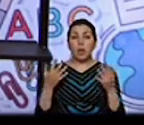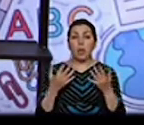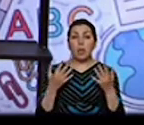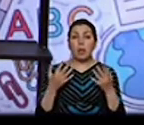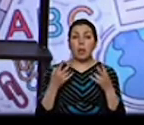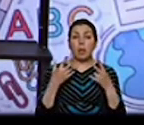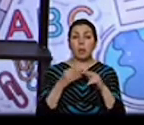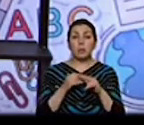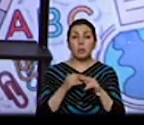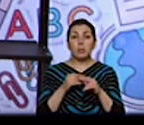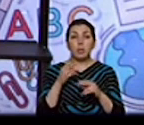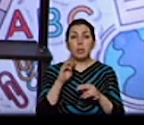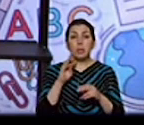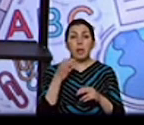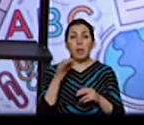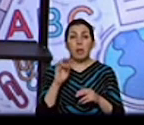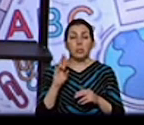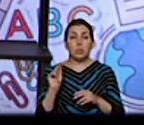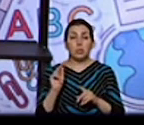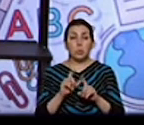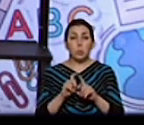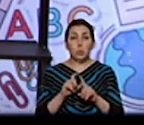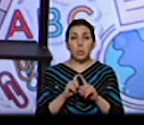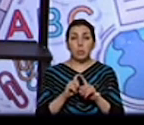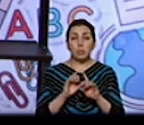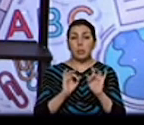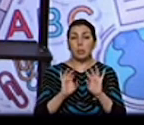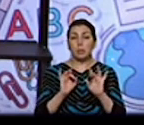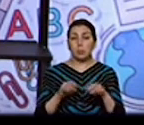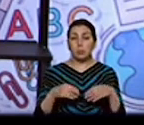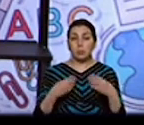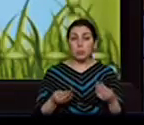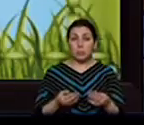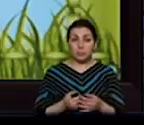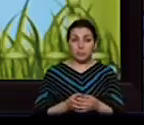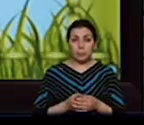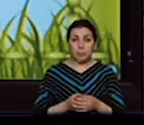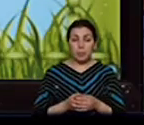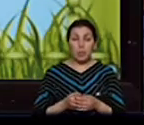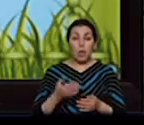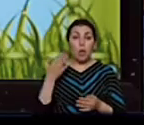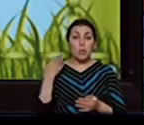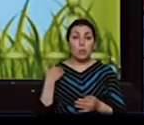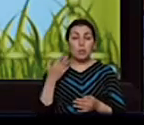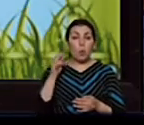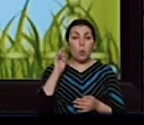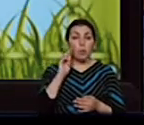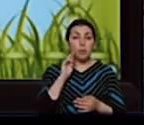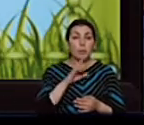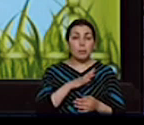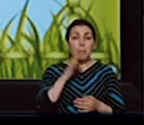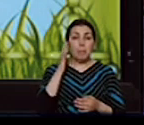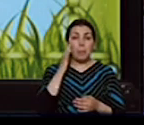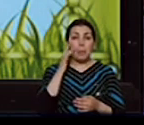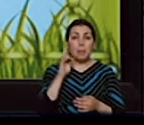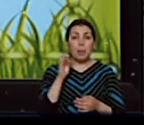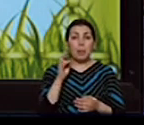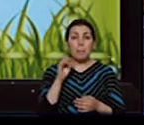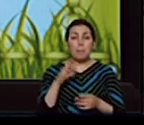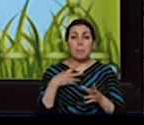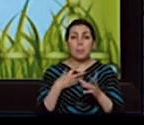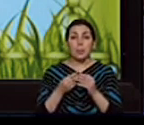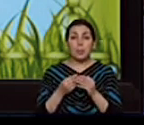qanday tayanch so'zlar haqida gaplashishimizni aytib o'tsam. Oldingi o'rganilgan bilimlarimiz